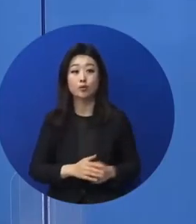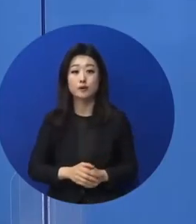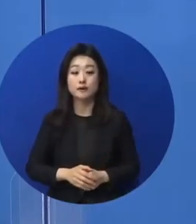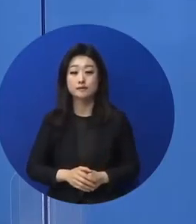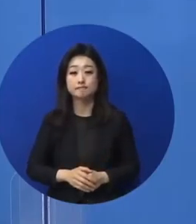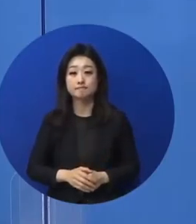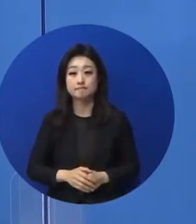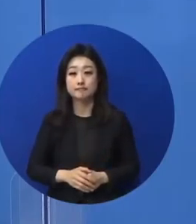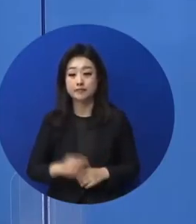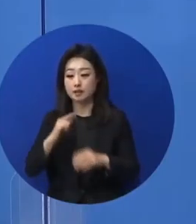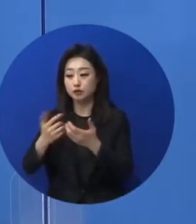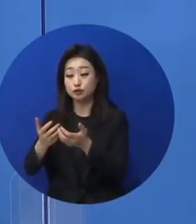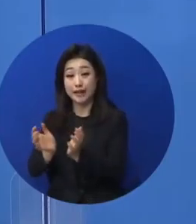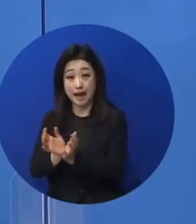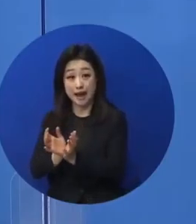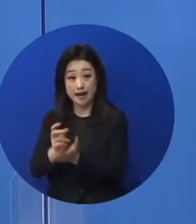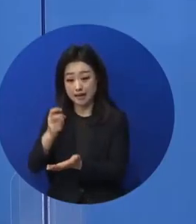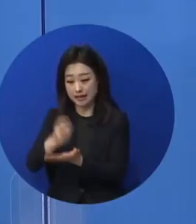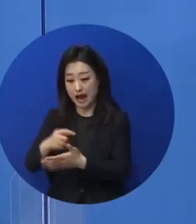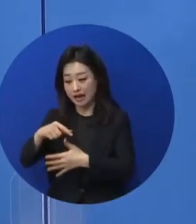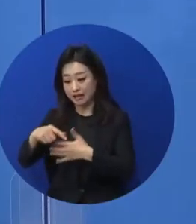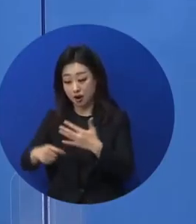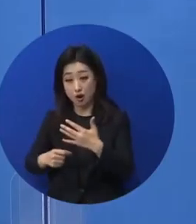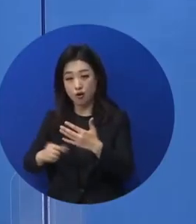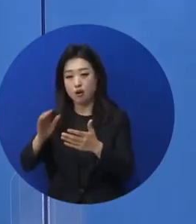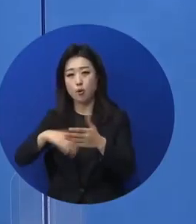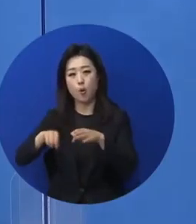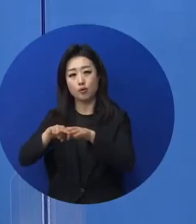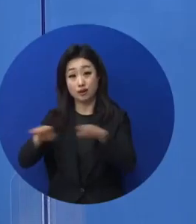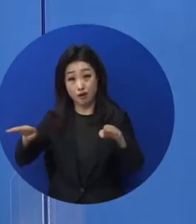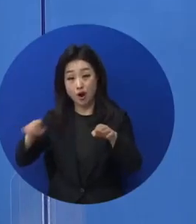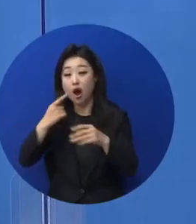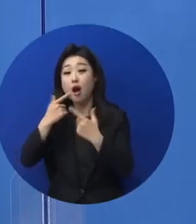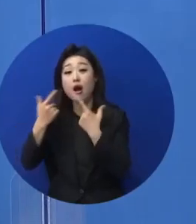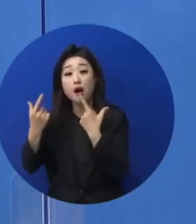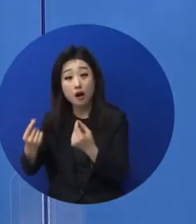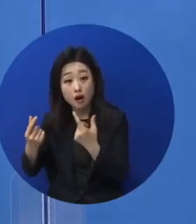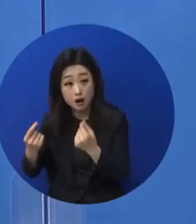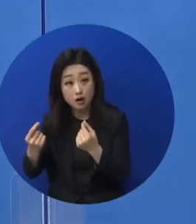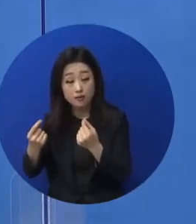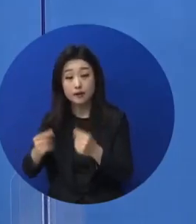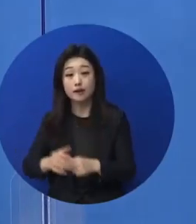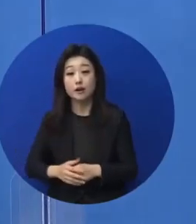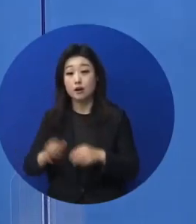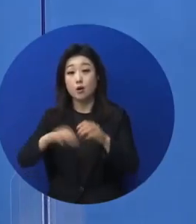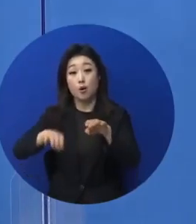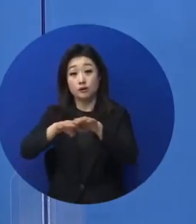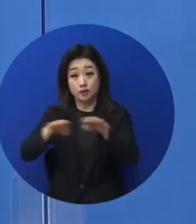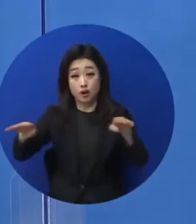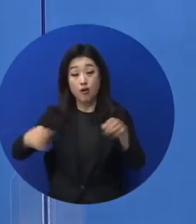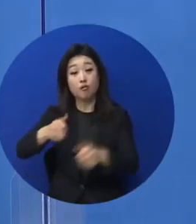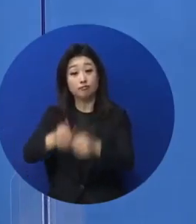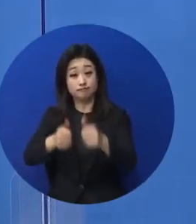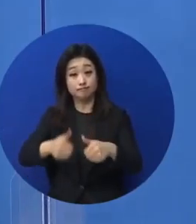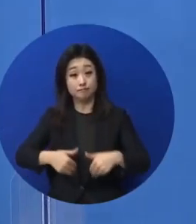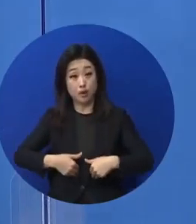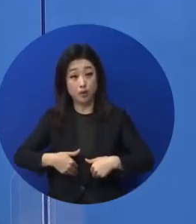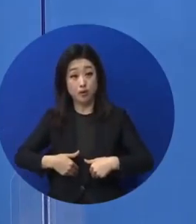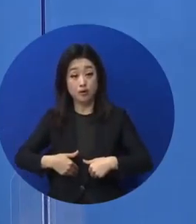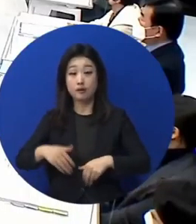공정공항입니다. 우리 더불어민주당 강령의 첫 번째 가치가 공정입니다. 공정은 차별